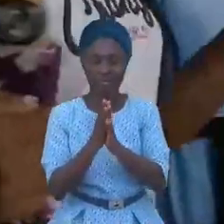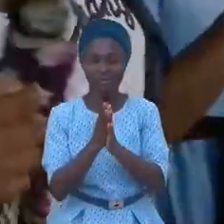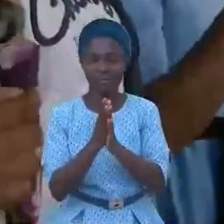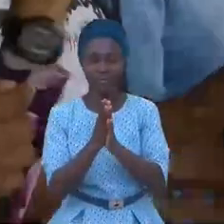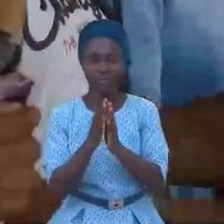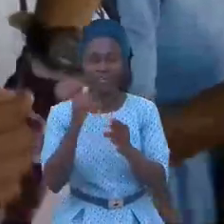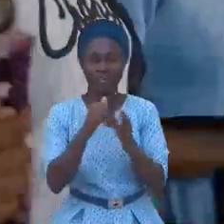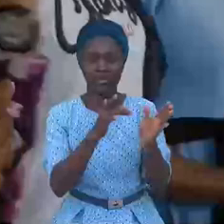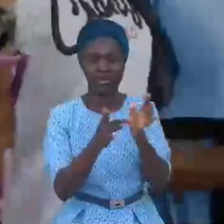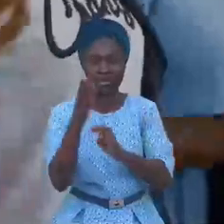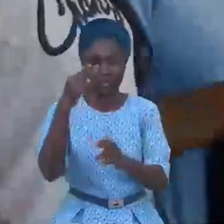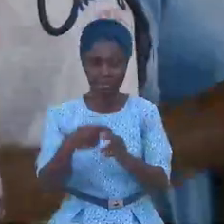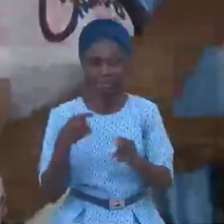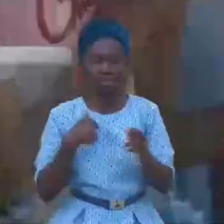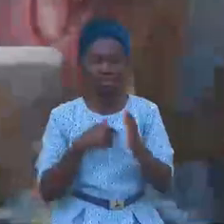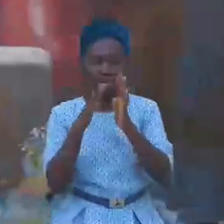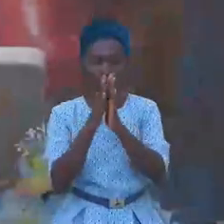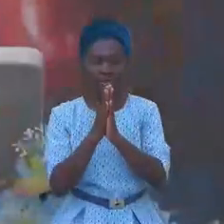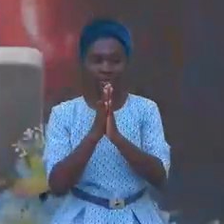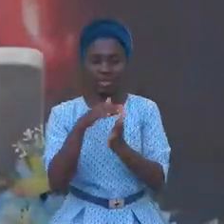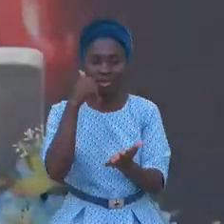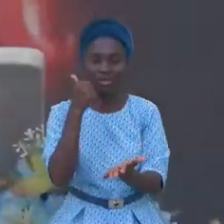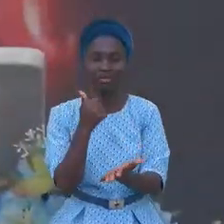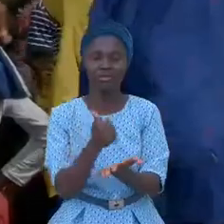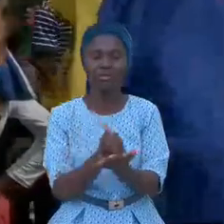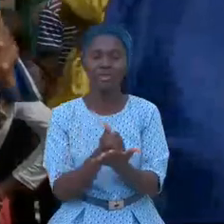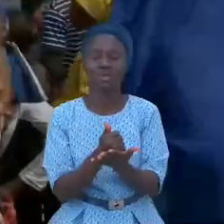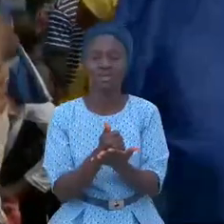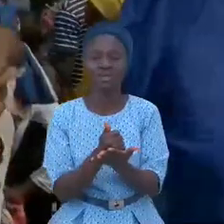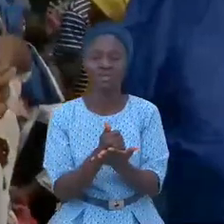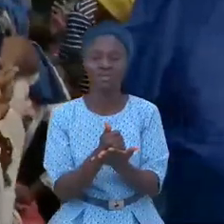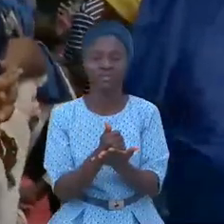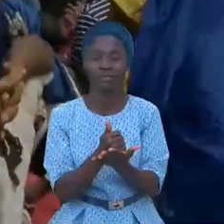Au nom de Jésus, nous prions.